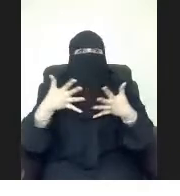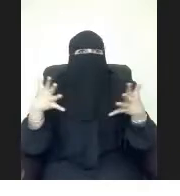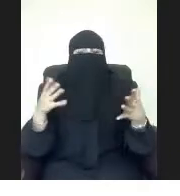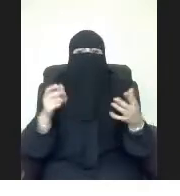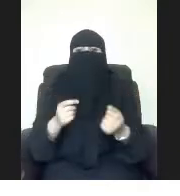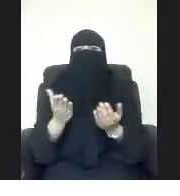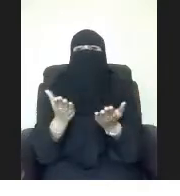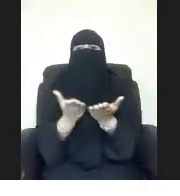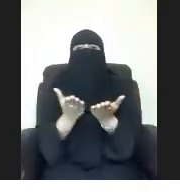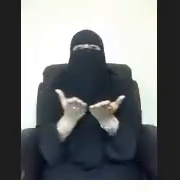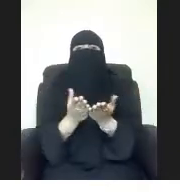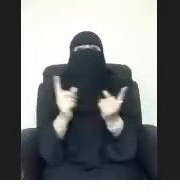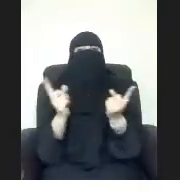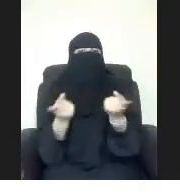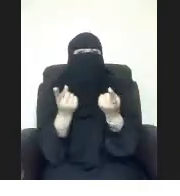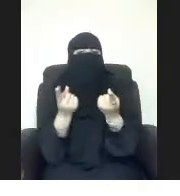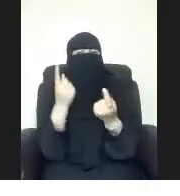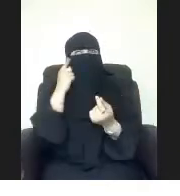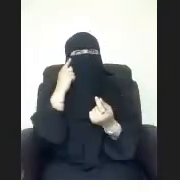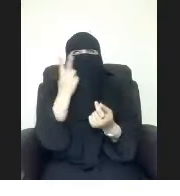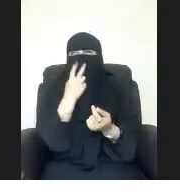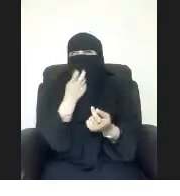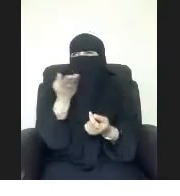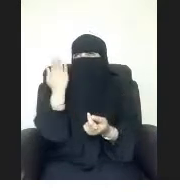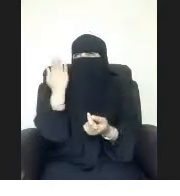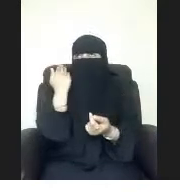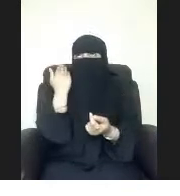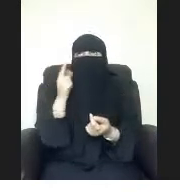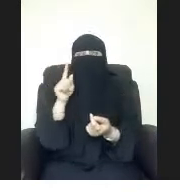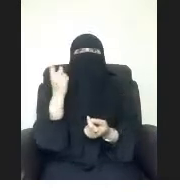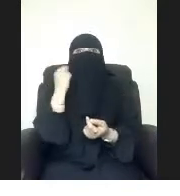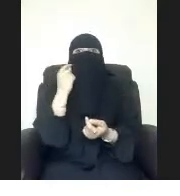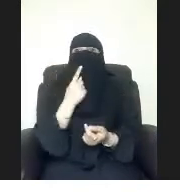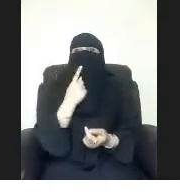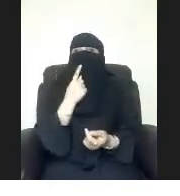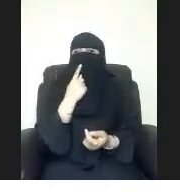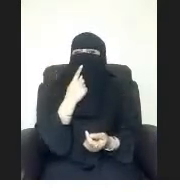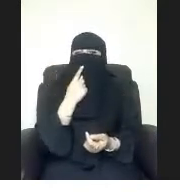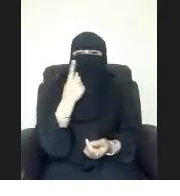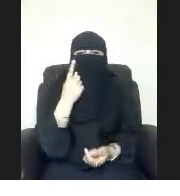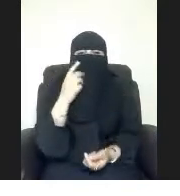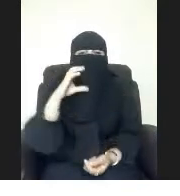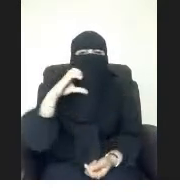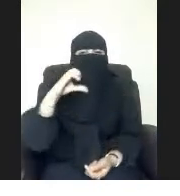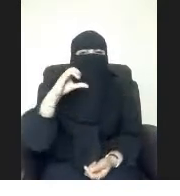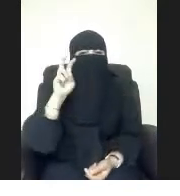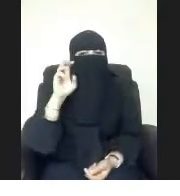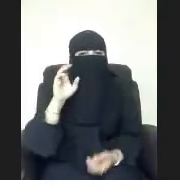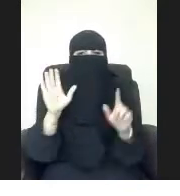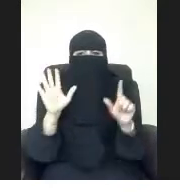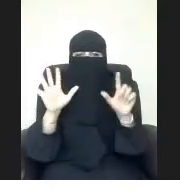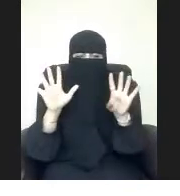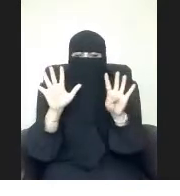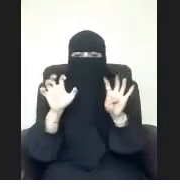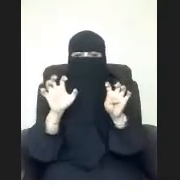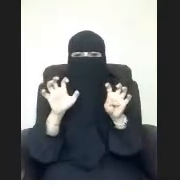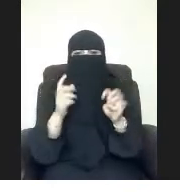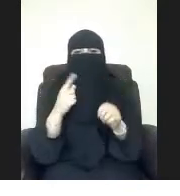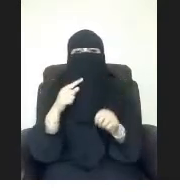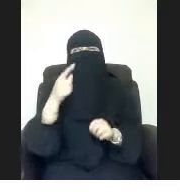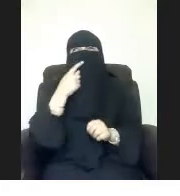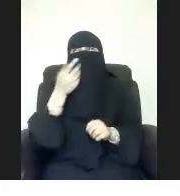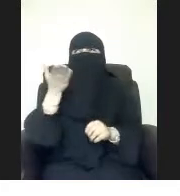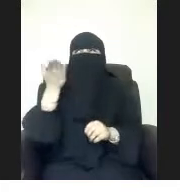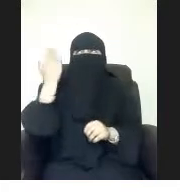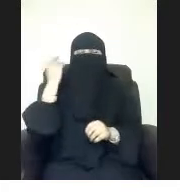انتشاراً وأقدمها أيضاً. في نهاية تسعينيات القرن الماضي بدأت هذه المدارس، وهي تقدم تعليماً، يعني